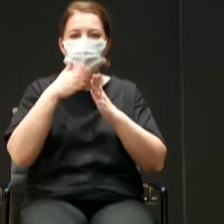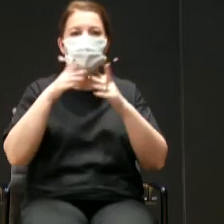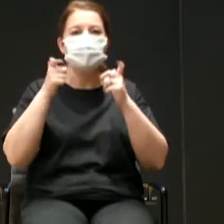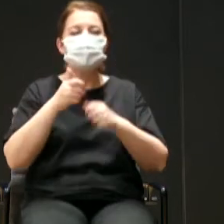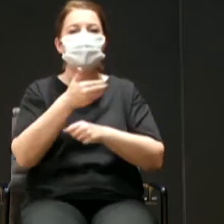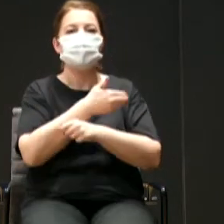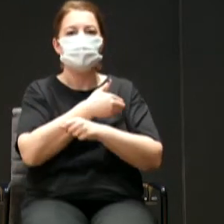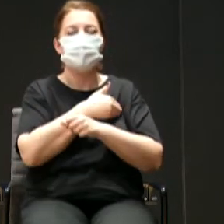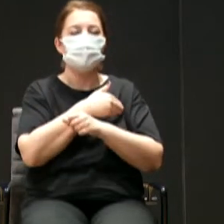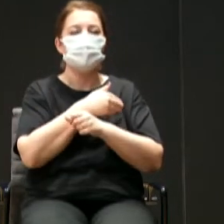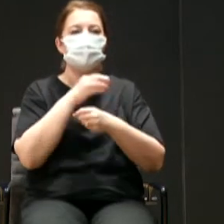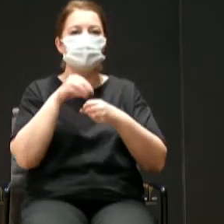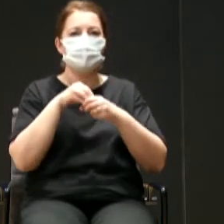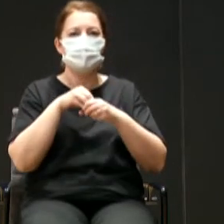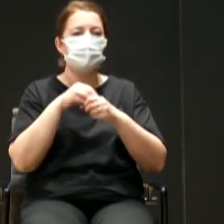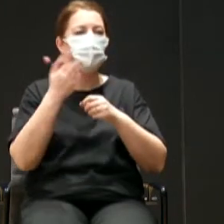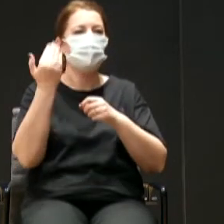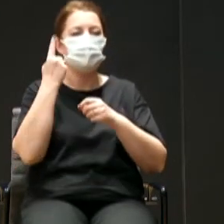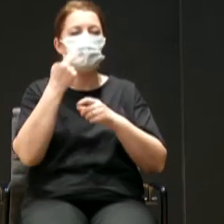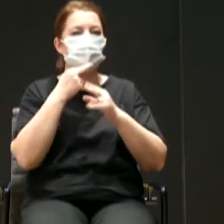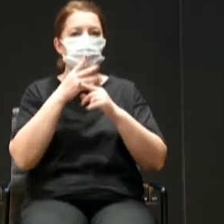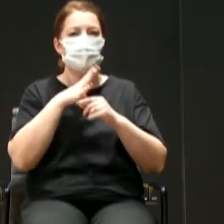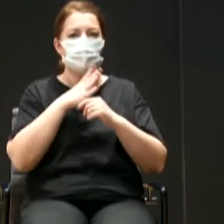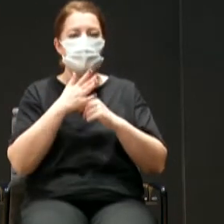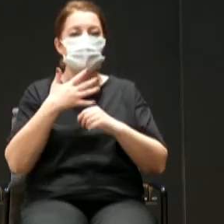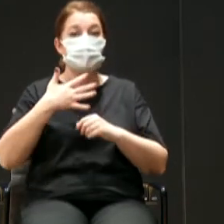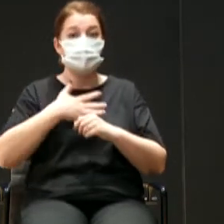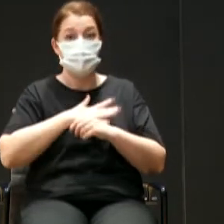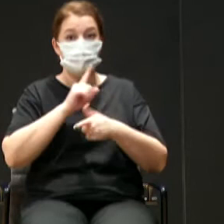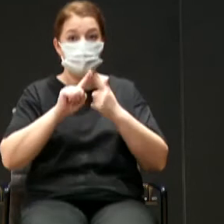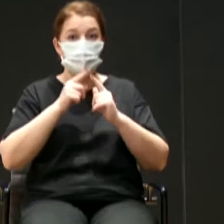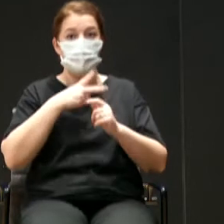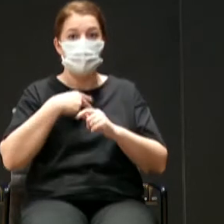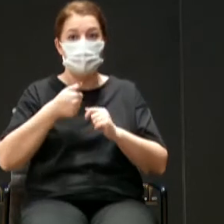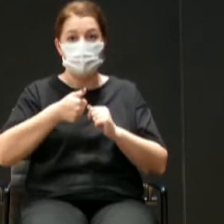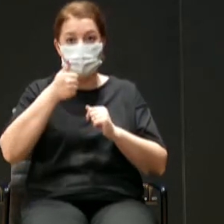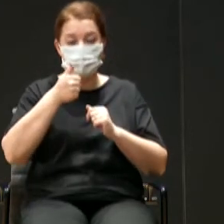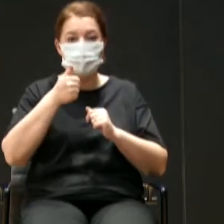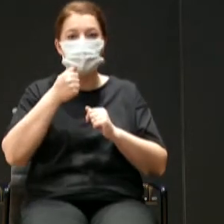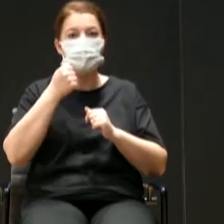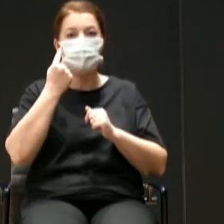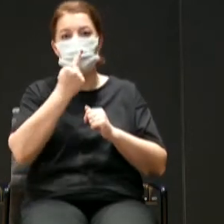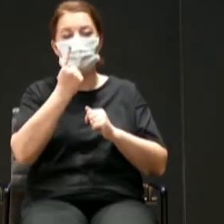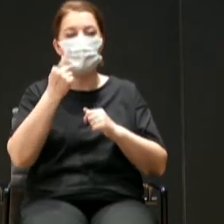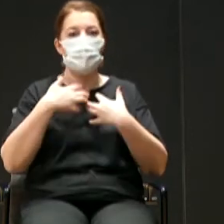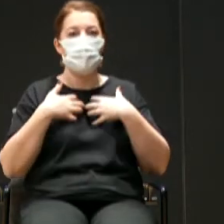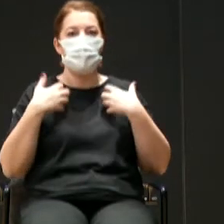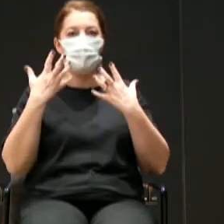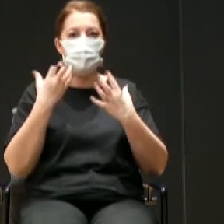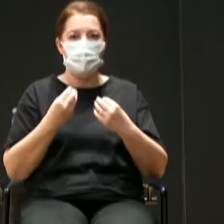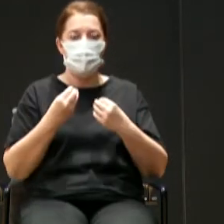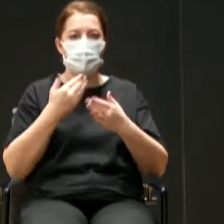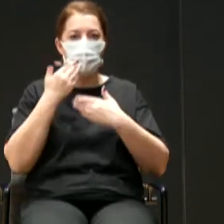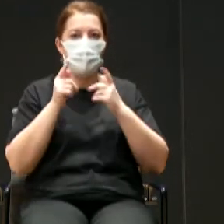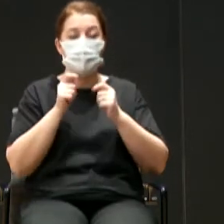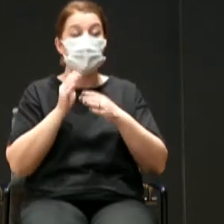Büyükşehir'in hizmetleriyle alakalı daha önce bir konuşması vardı. Cumhuriyet Halk Partili belediye başkanlarını birer kahraman olarak lanse